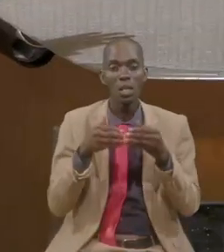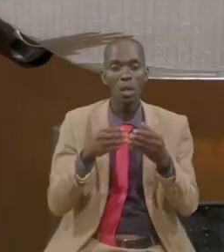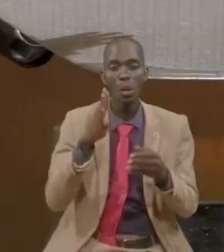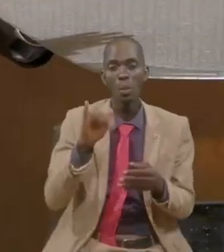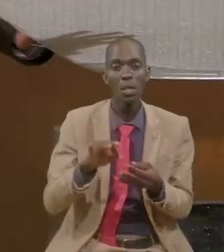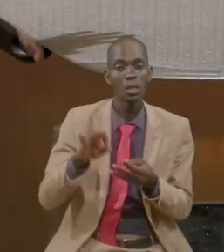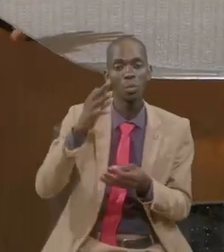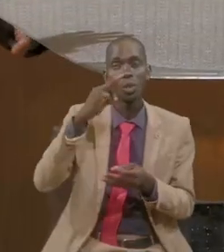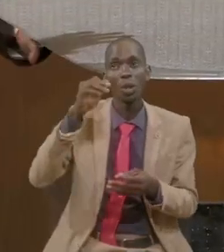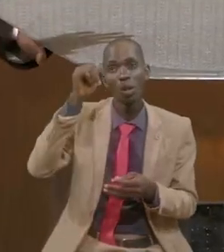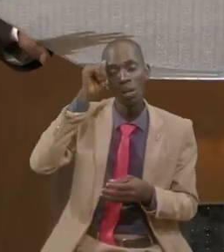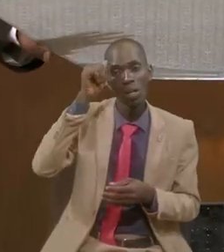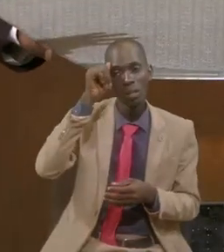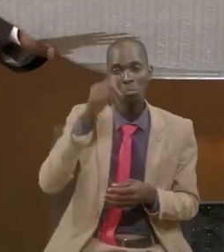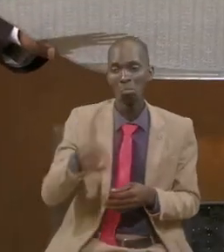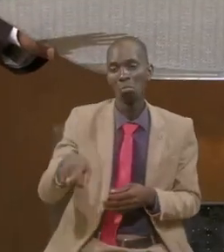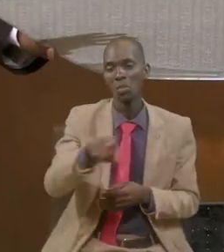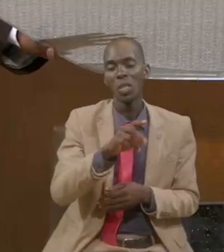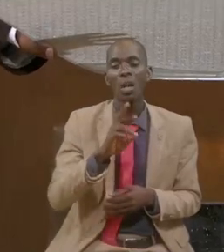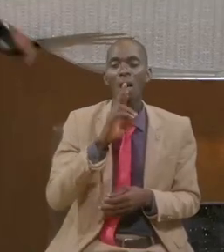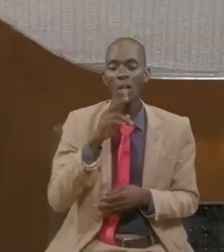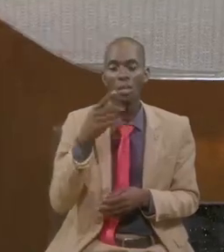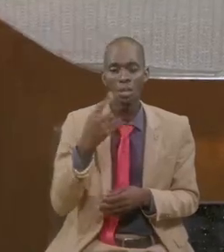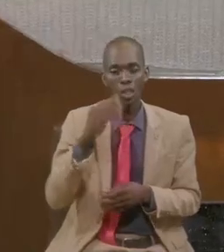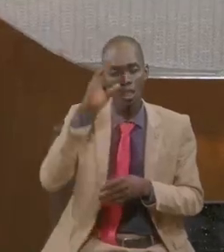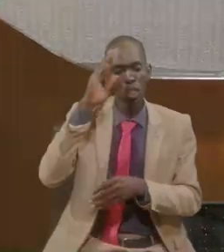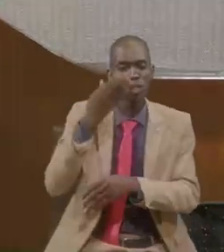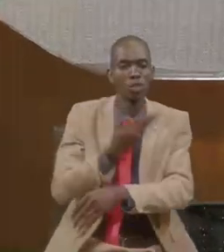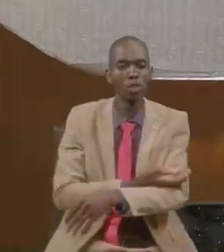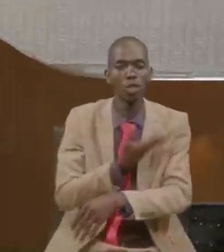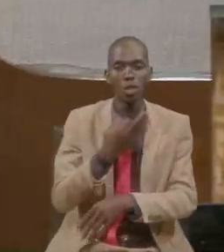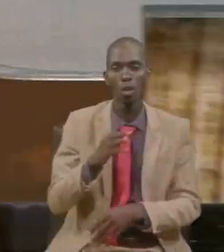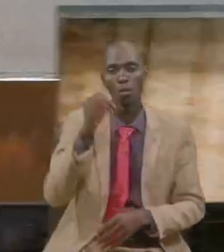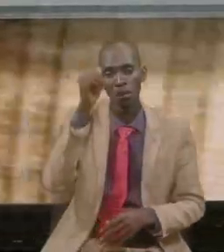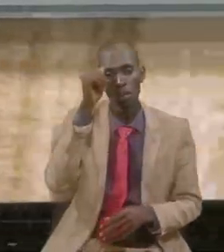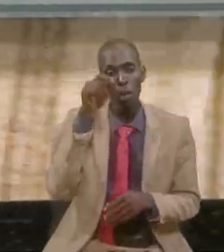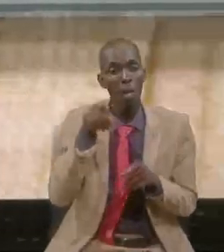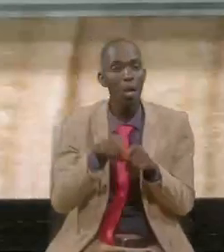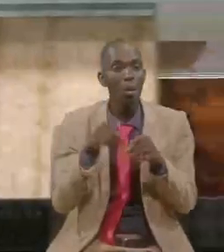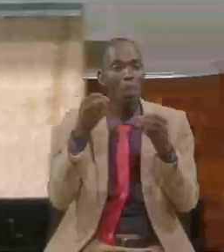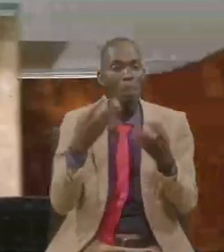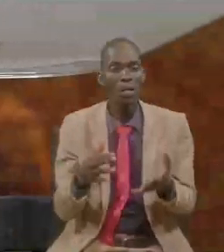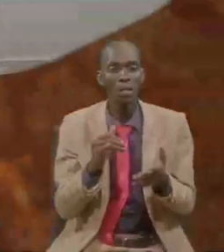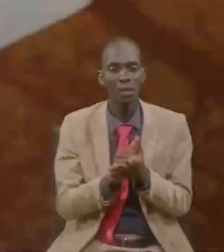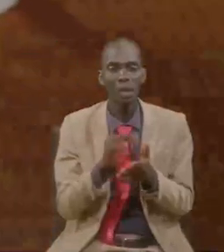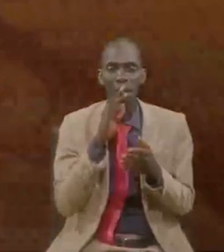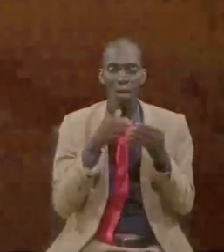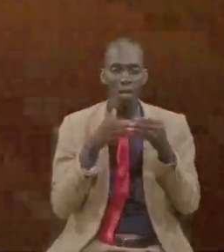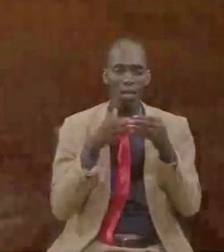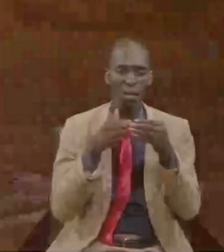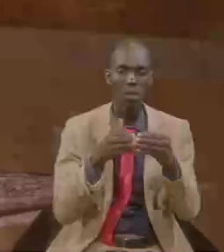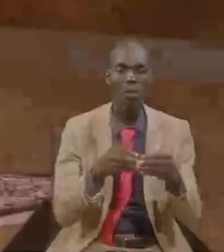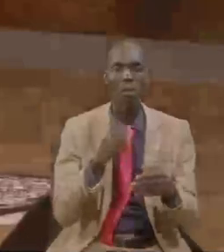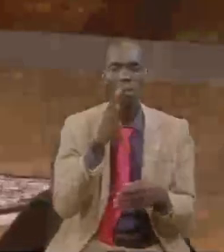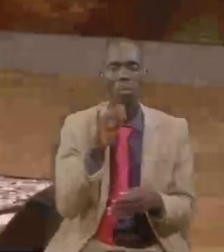d'Adam sont fils d'Adam. Car tous ceux qui sont conduits par l'esprit